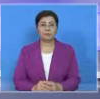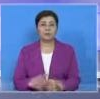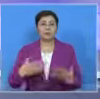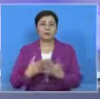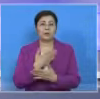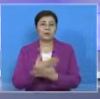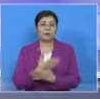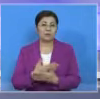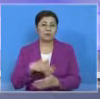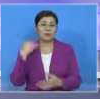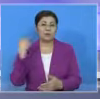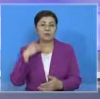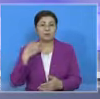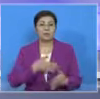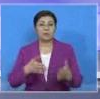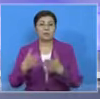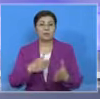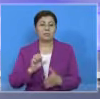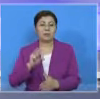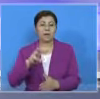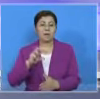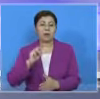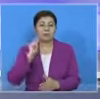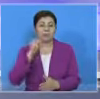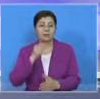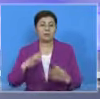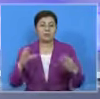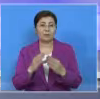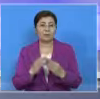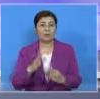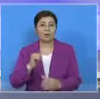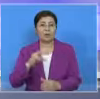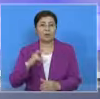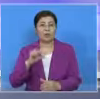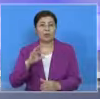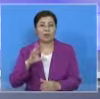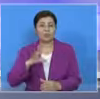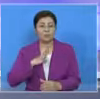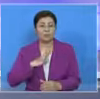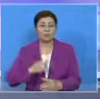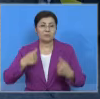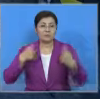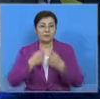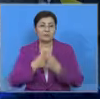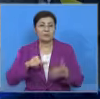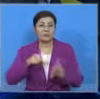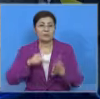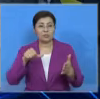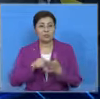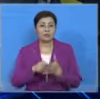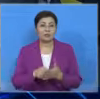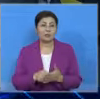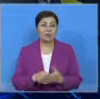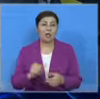И к новостям. Накануне в Актюбе на дороге Самара-Шымкент в районе жилого массива Жанахонес произошла авария с участием грузовика и